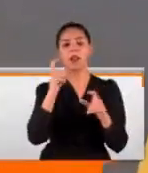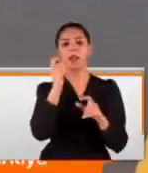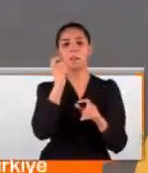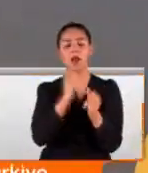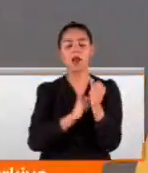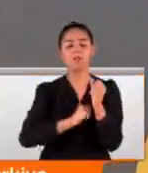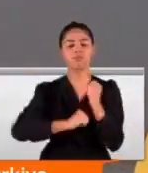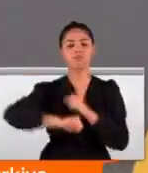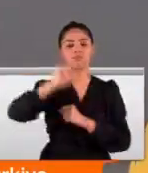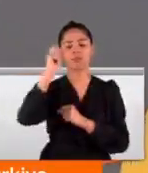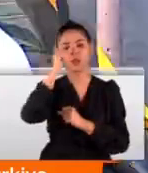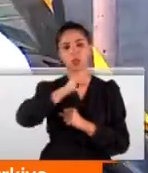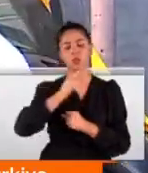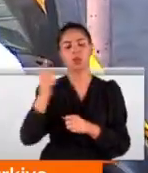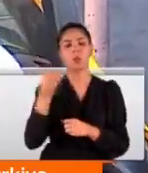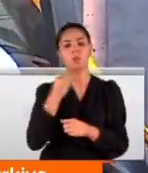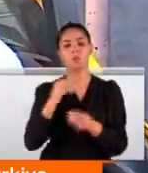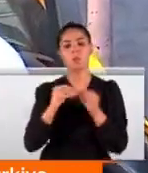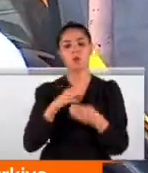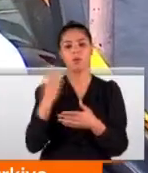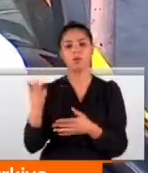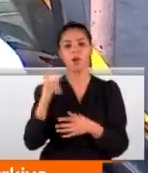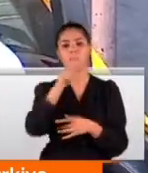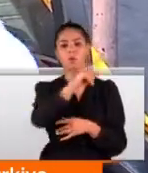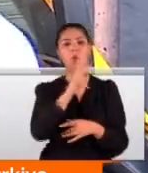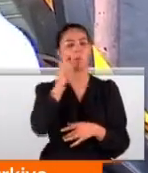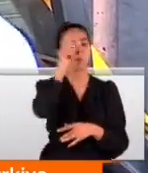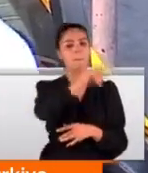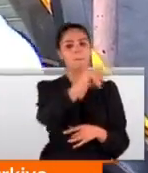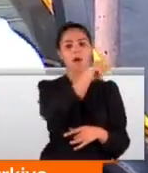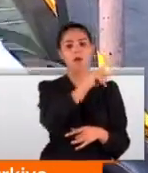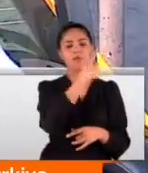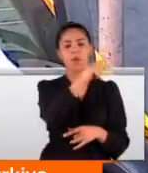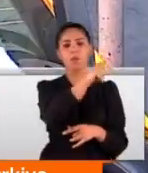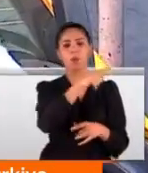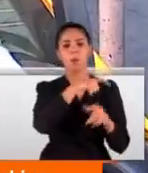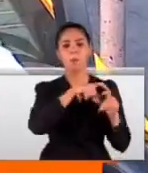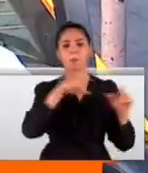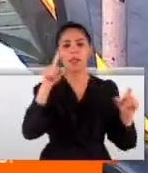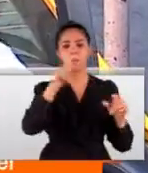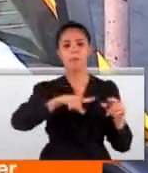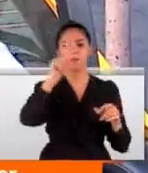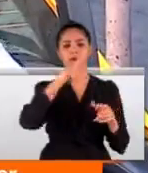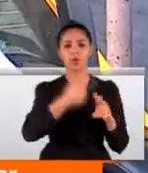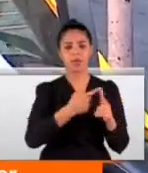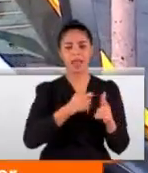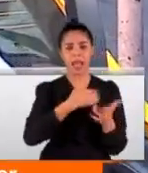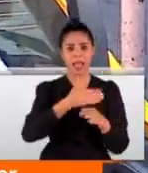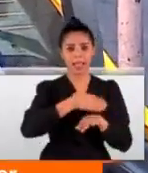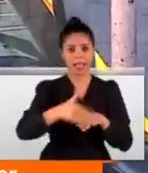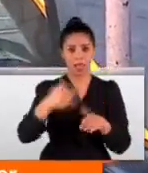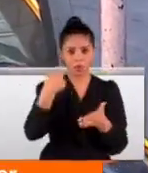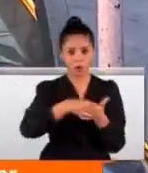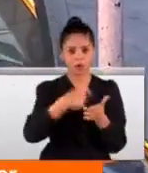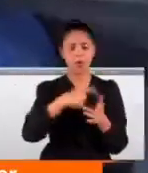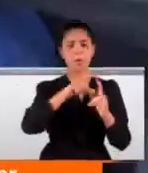kartellerinin aldığı fahiş fiyattan dertli. Otosenter dediğimiz mafya, resmen bildiğimiz mafya. Bir gün kirayı geciktirdiğin zaman benim